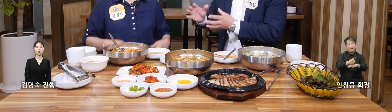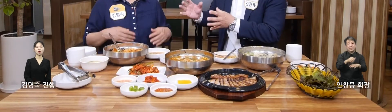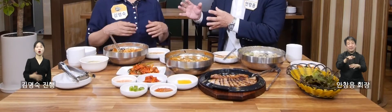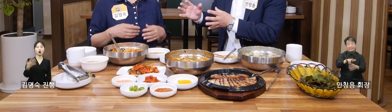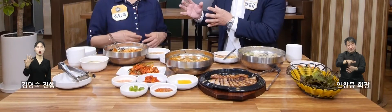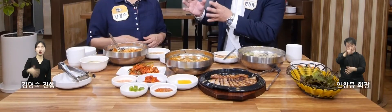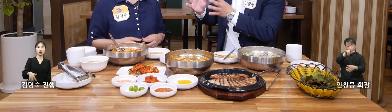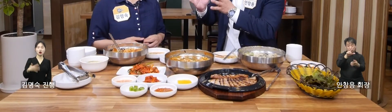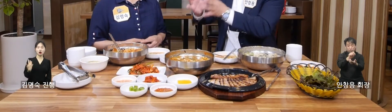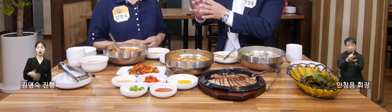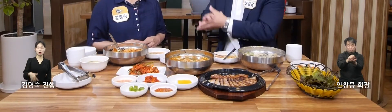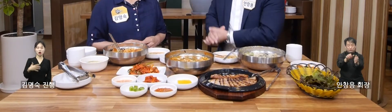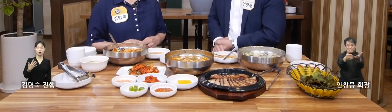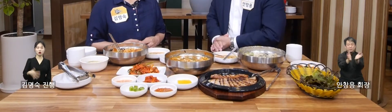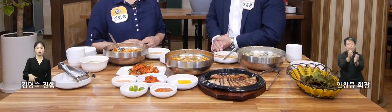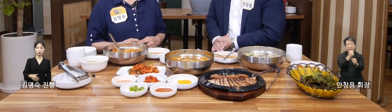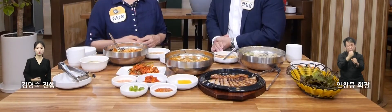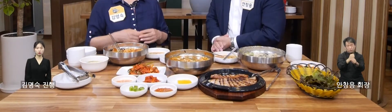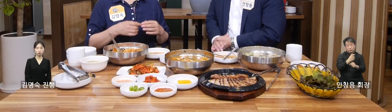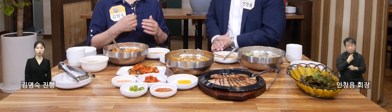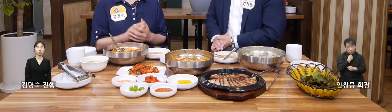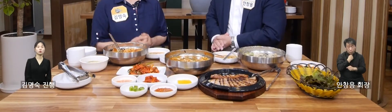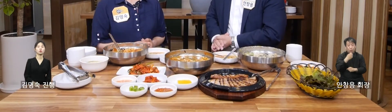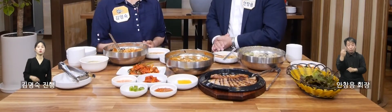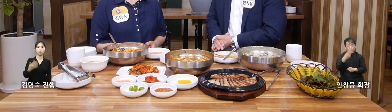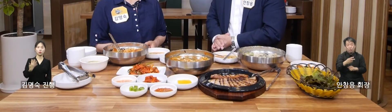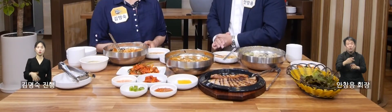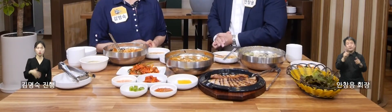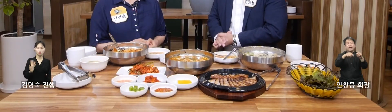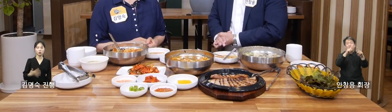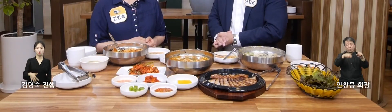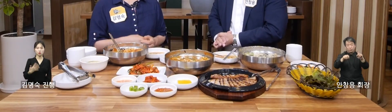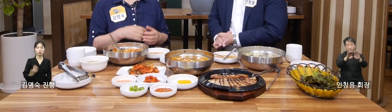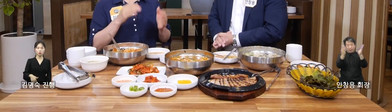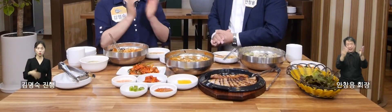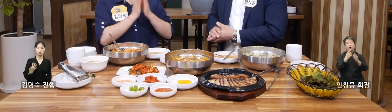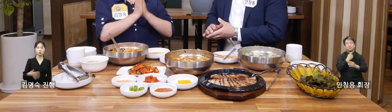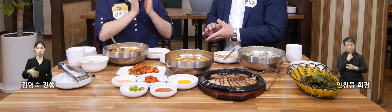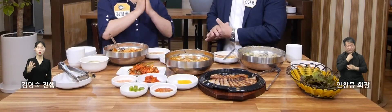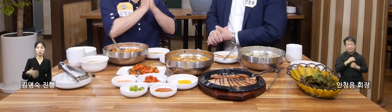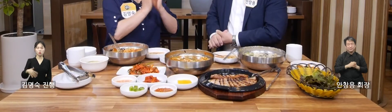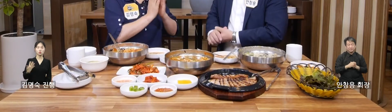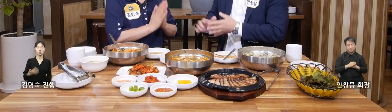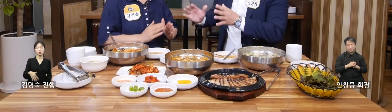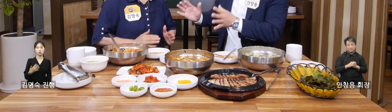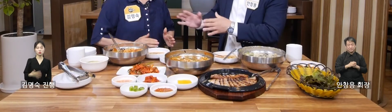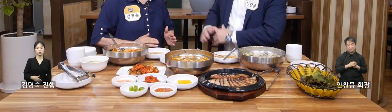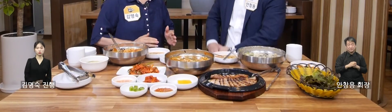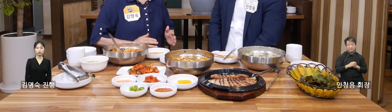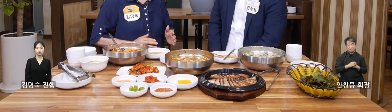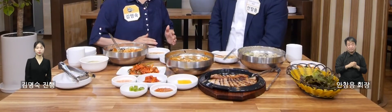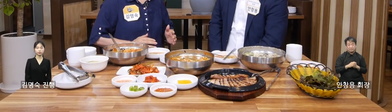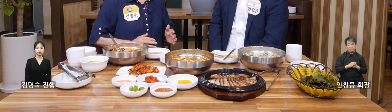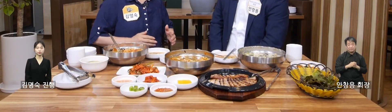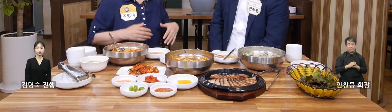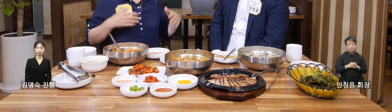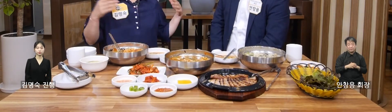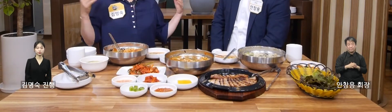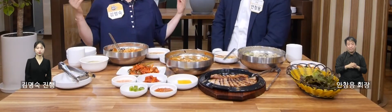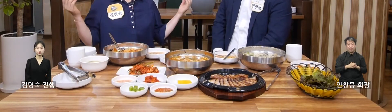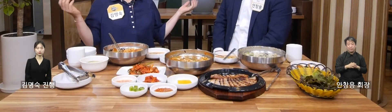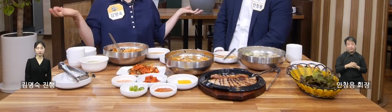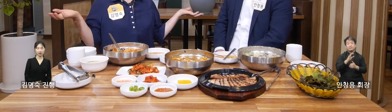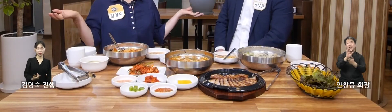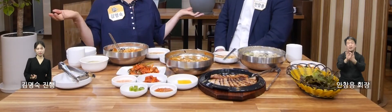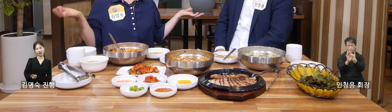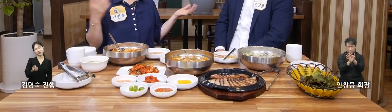싶어요. 그래서 대회도 한번 열고 싶고 그렇게 하고 싶습니다. 와. 근데 이렇게 하려면 빨리